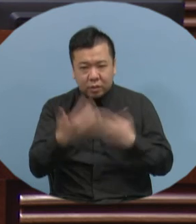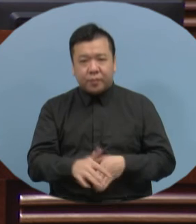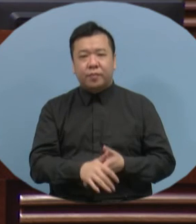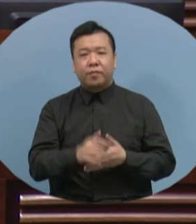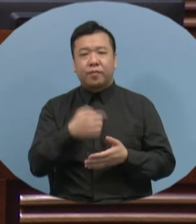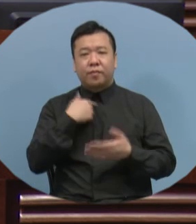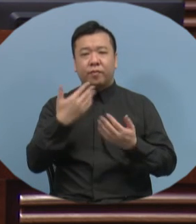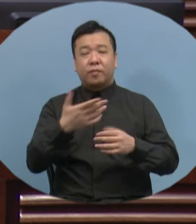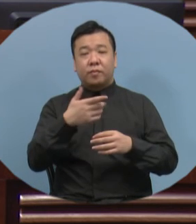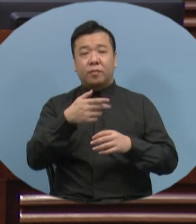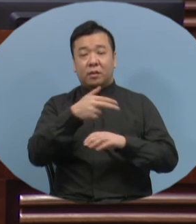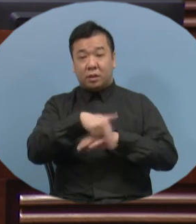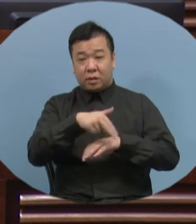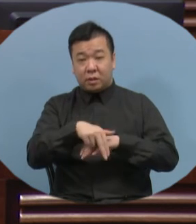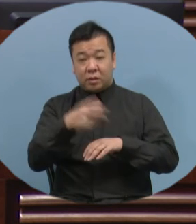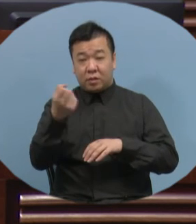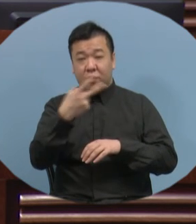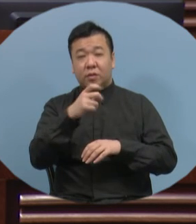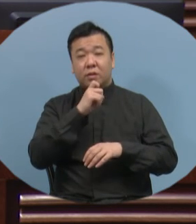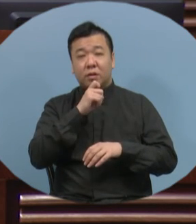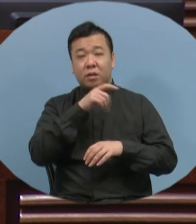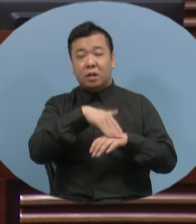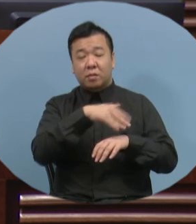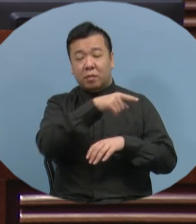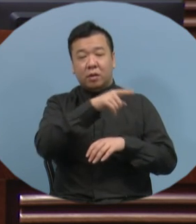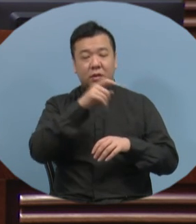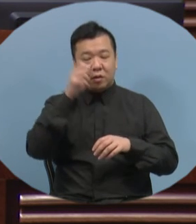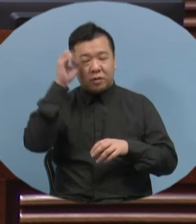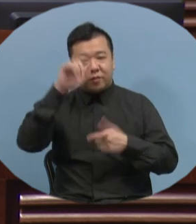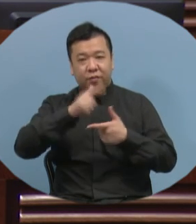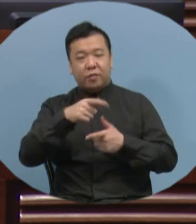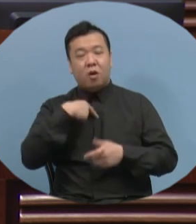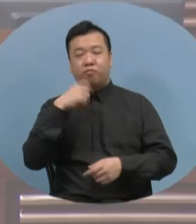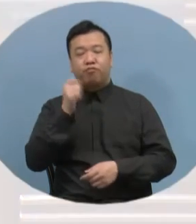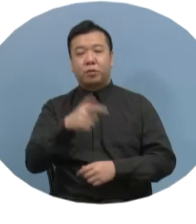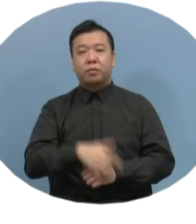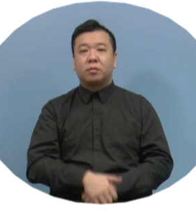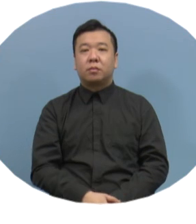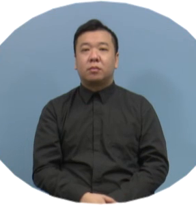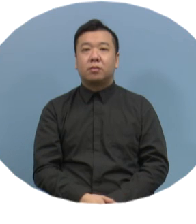因素之後，我們現階段是沒有計劃推出謝議員剛才建議這些措施。